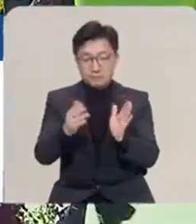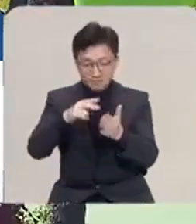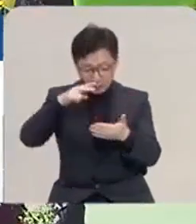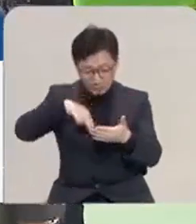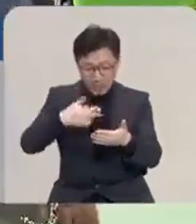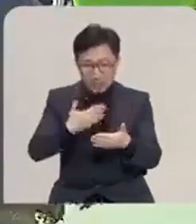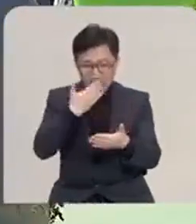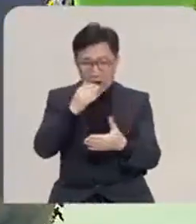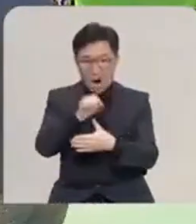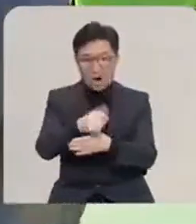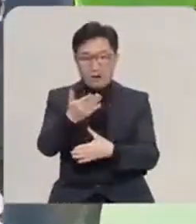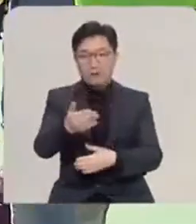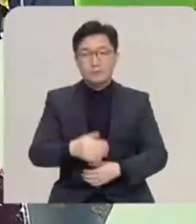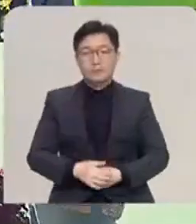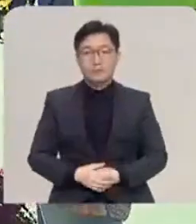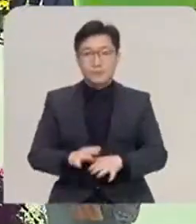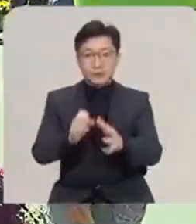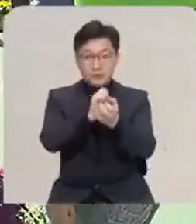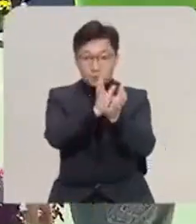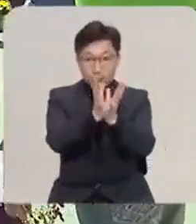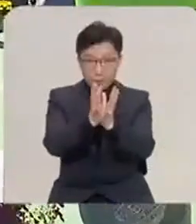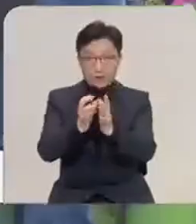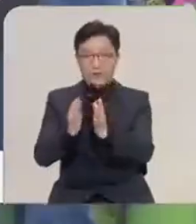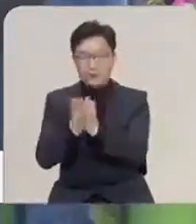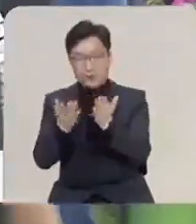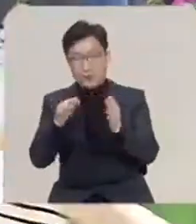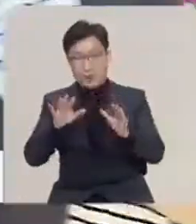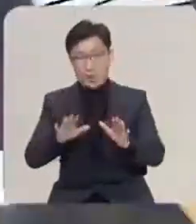가능하도록. 꽃과 책들로